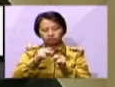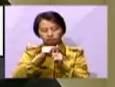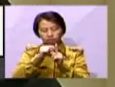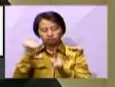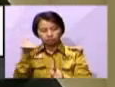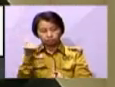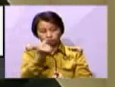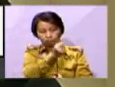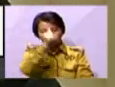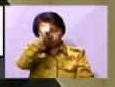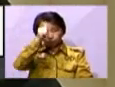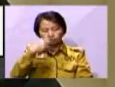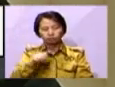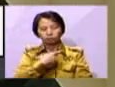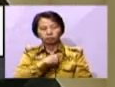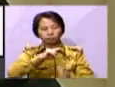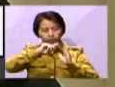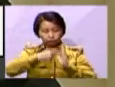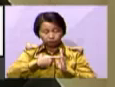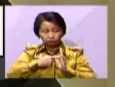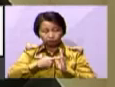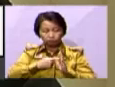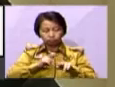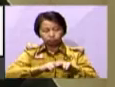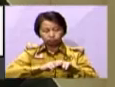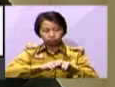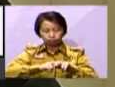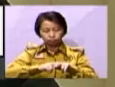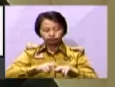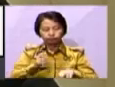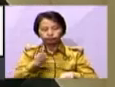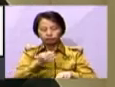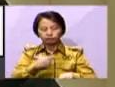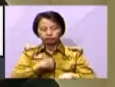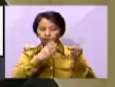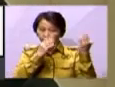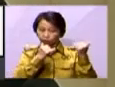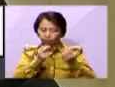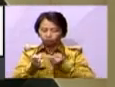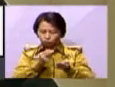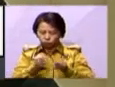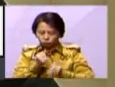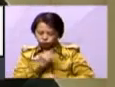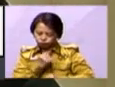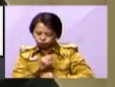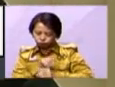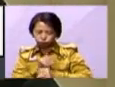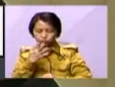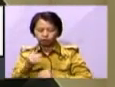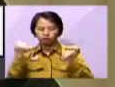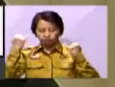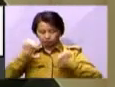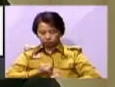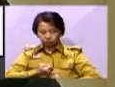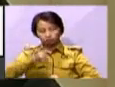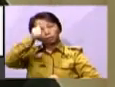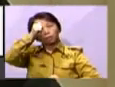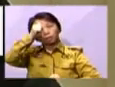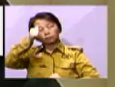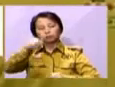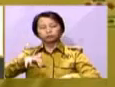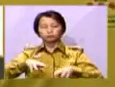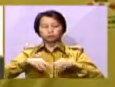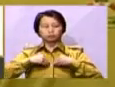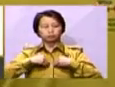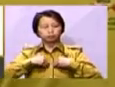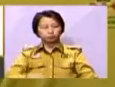kami akan memulakan operasi haji dan saya harap usaha kami akan dan ibadat kami akan diterima oleh Allah